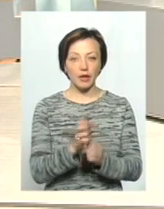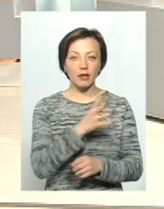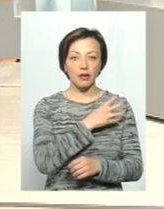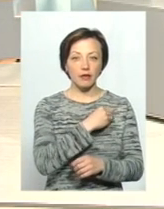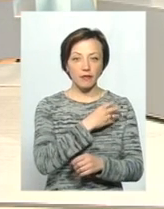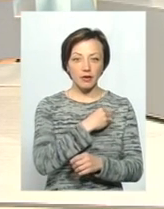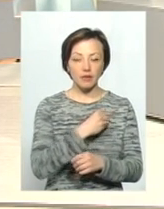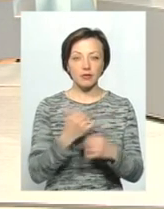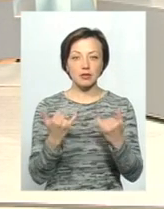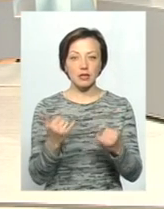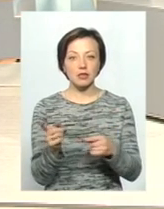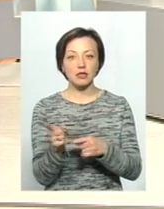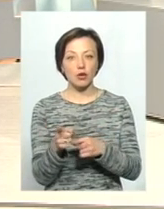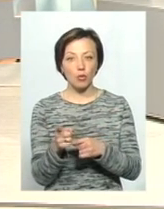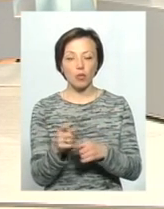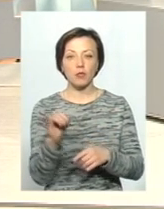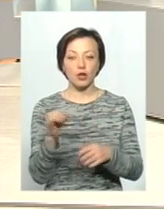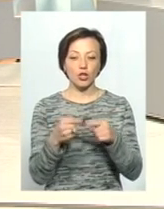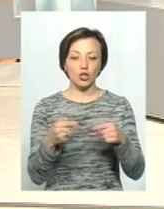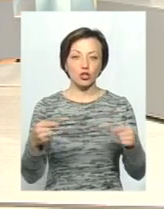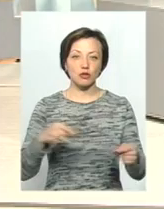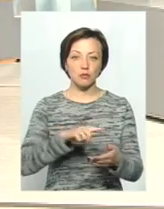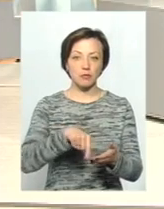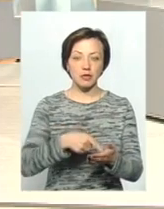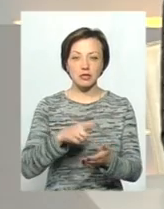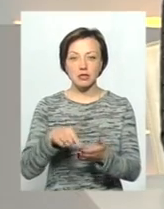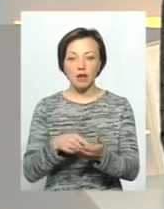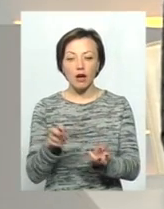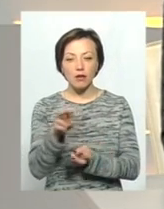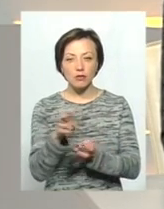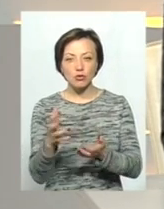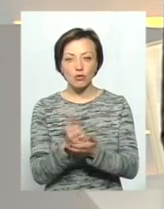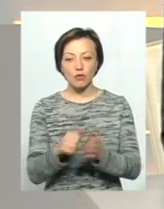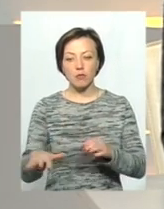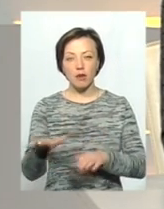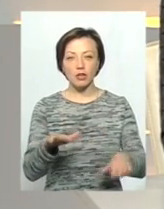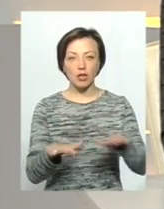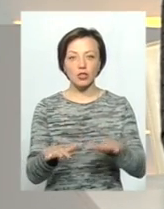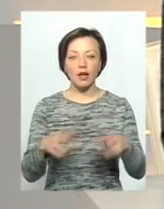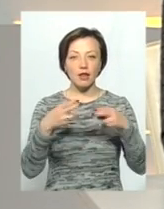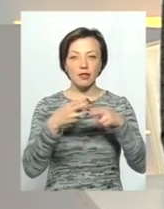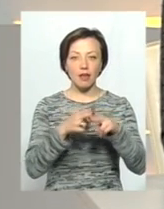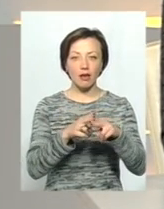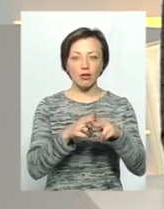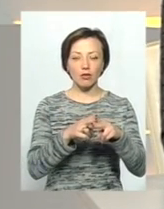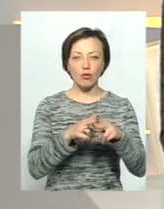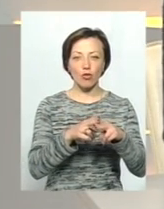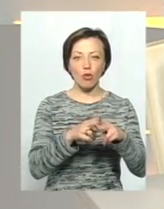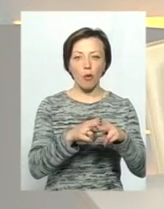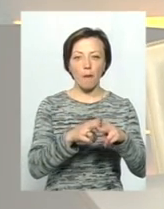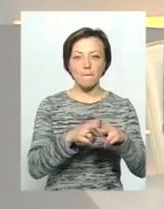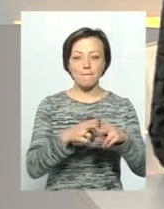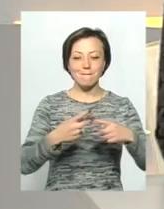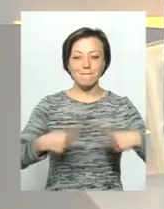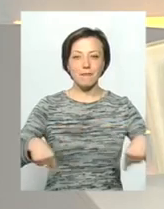і зараз Тернопіль, і інші міста вишуковують майданчики для технопарків, де,